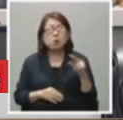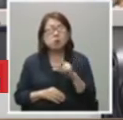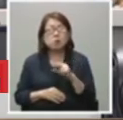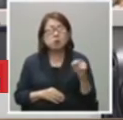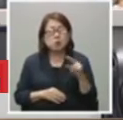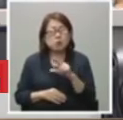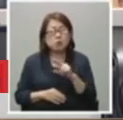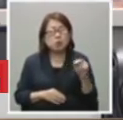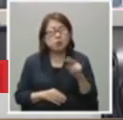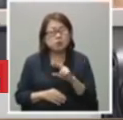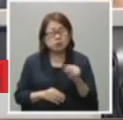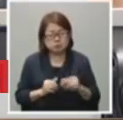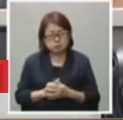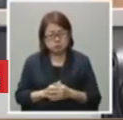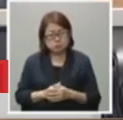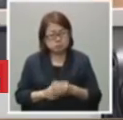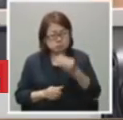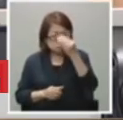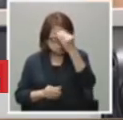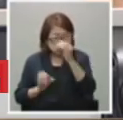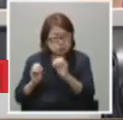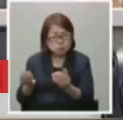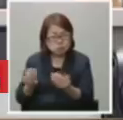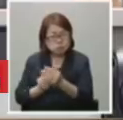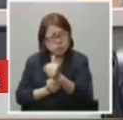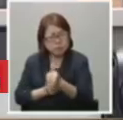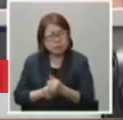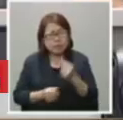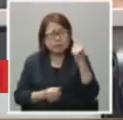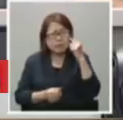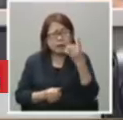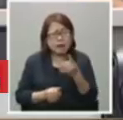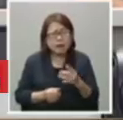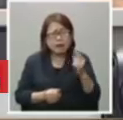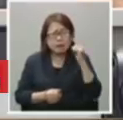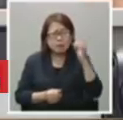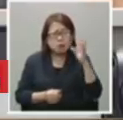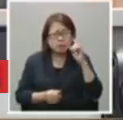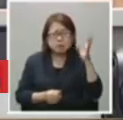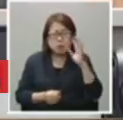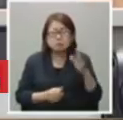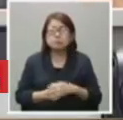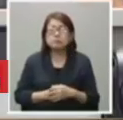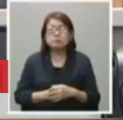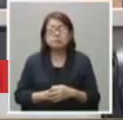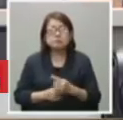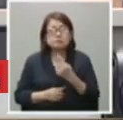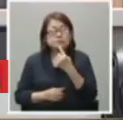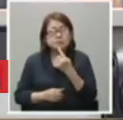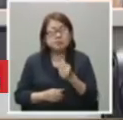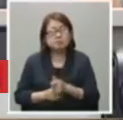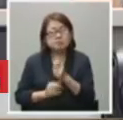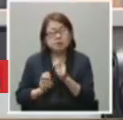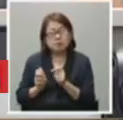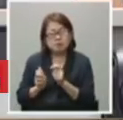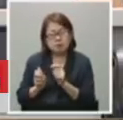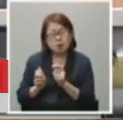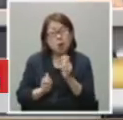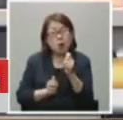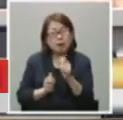คิดอะไรไม่ออกผมบอกว่าให้ใช้คำว่าผมคิดว่ายังไม่ได้รับรายง